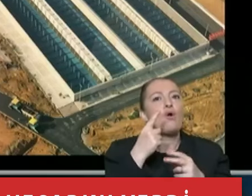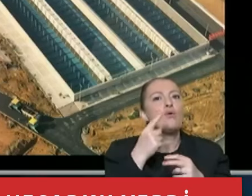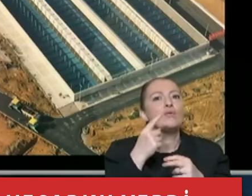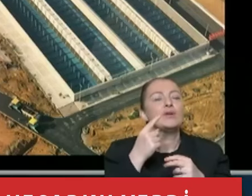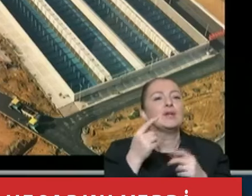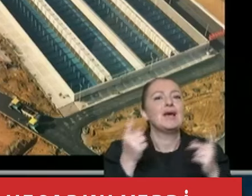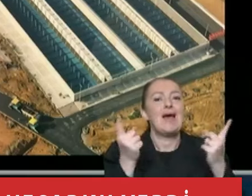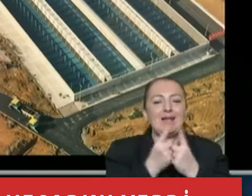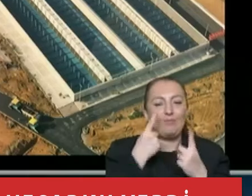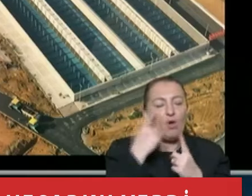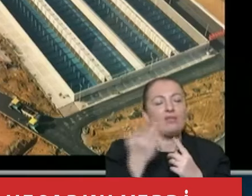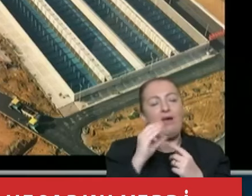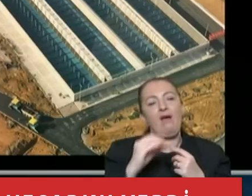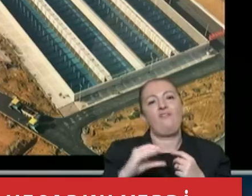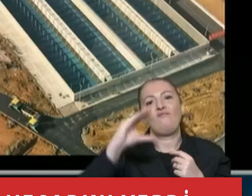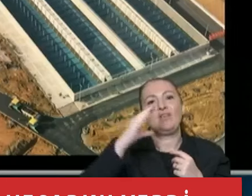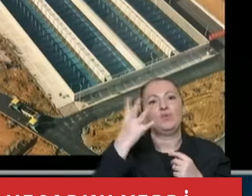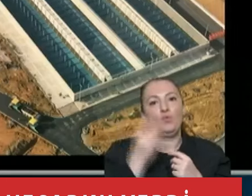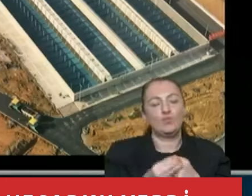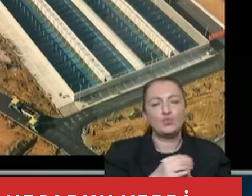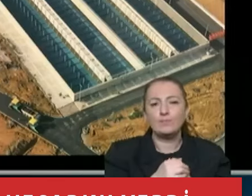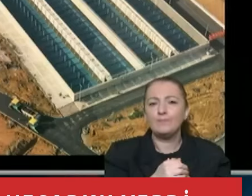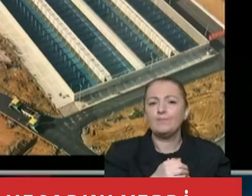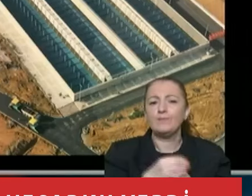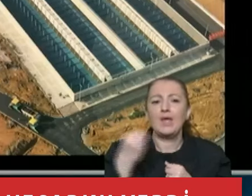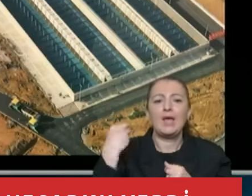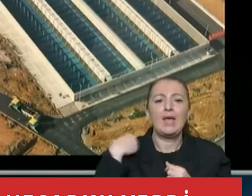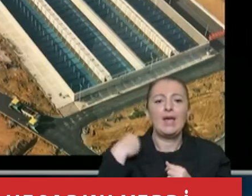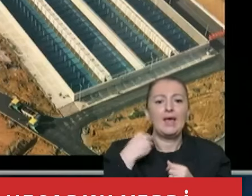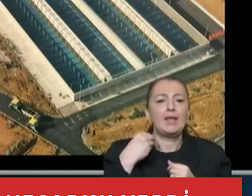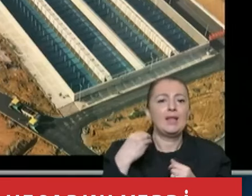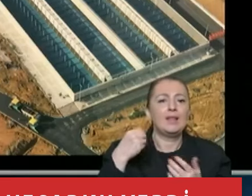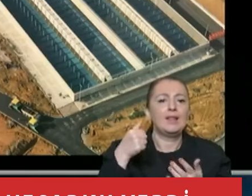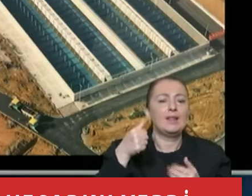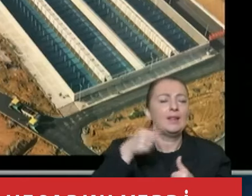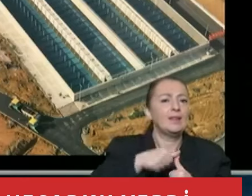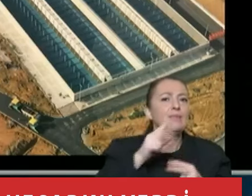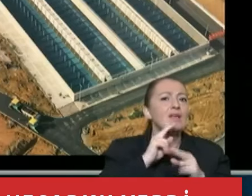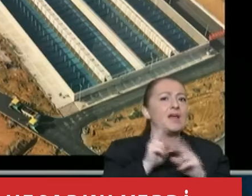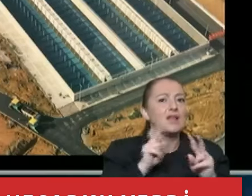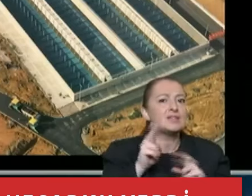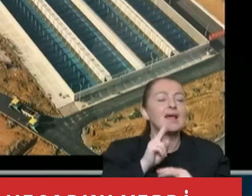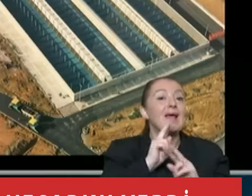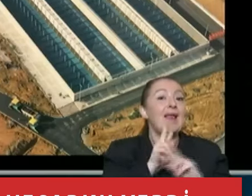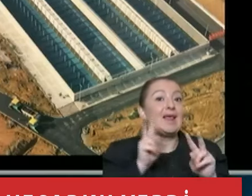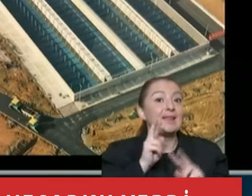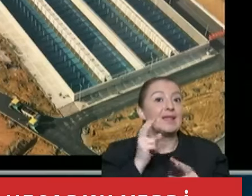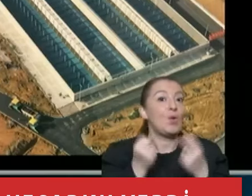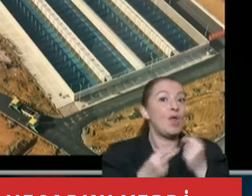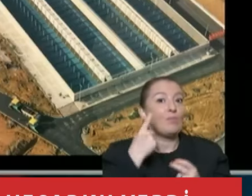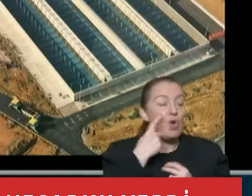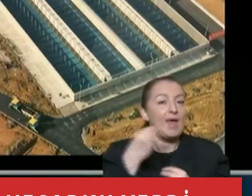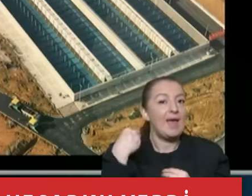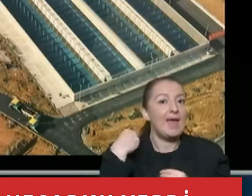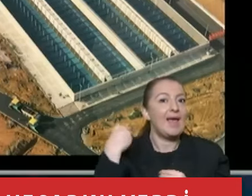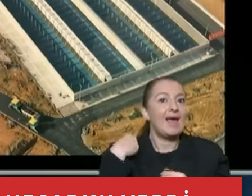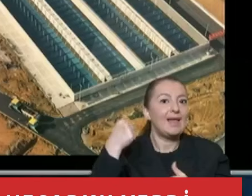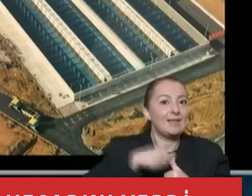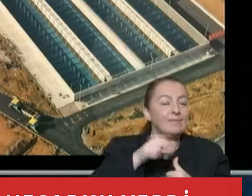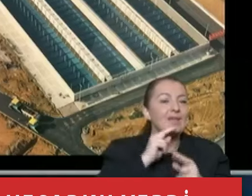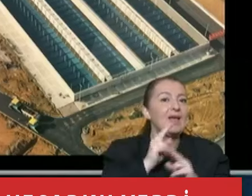enerjiye yaptığımız yatırımlarla İBB'nin elektrik üretiminin yenilenebilir enerjiden karşılanma oranını son